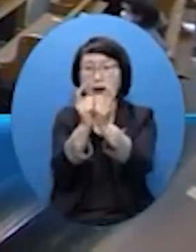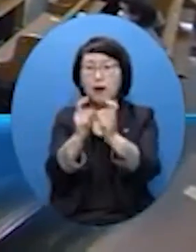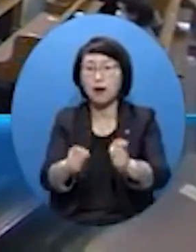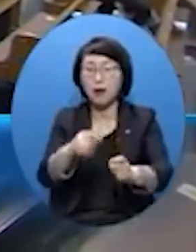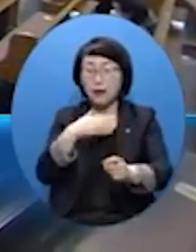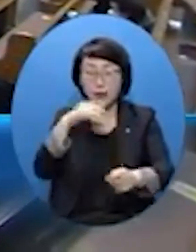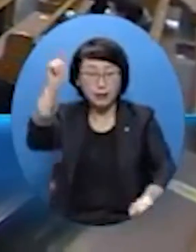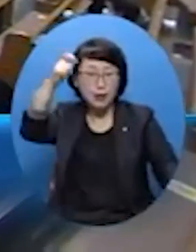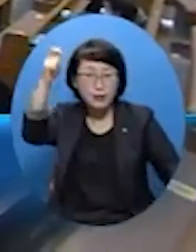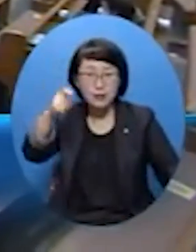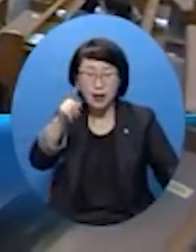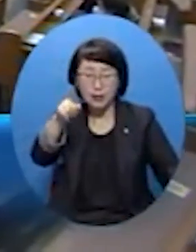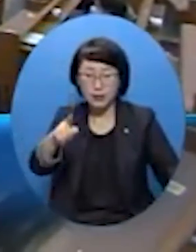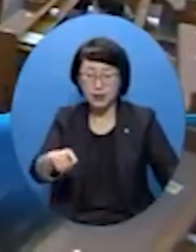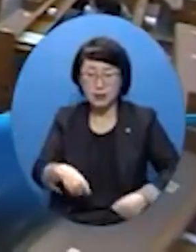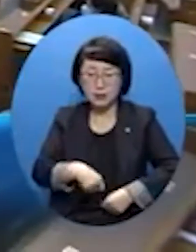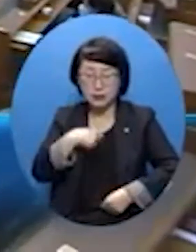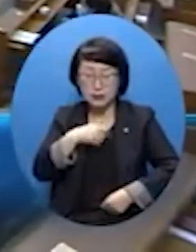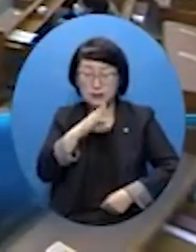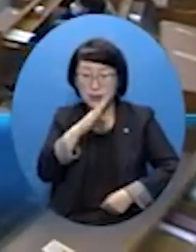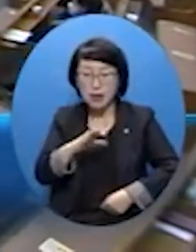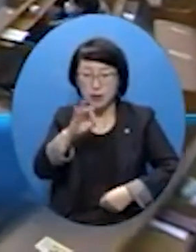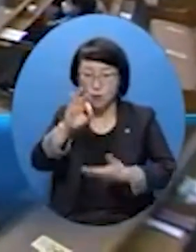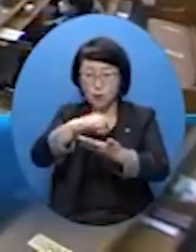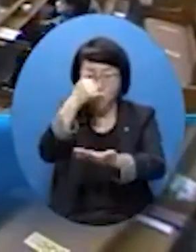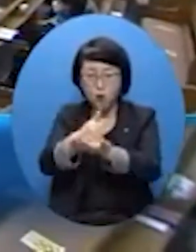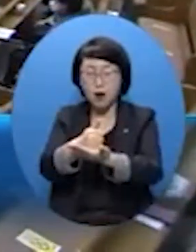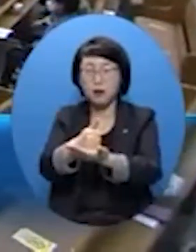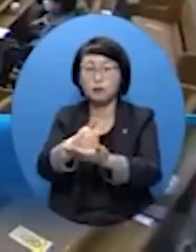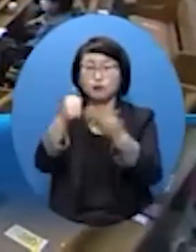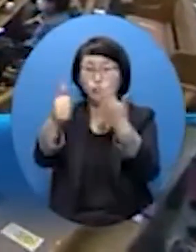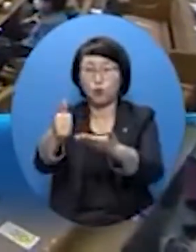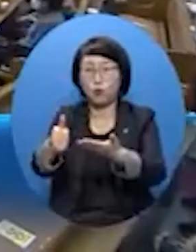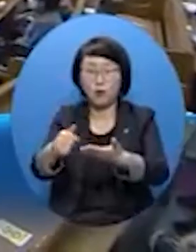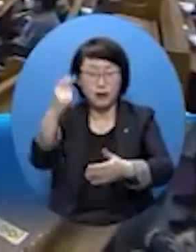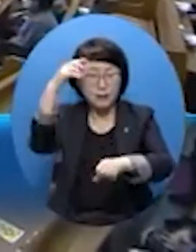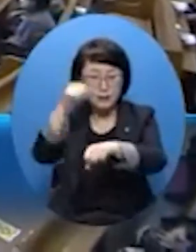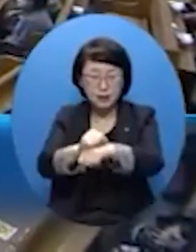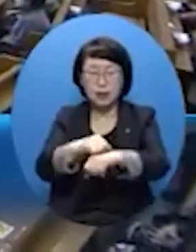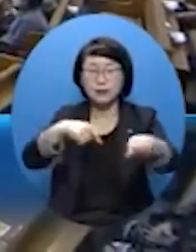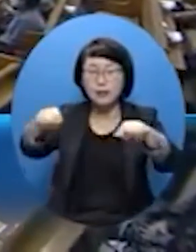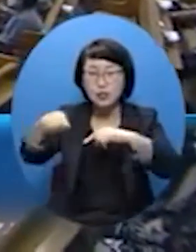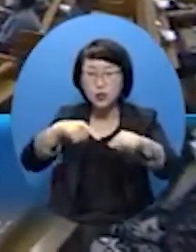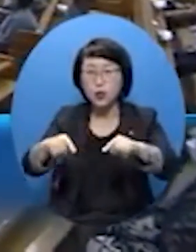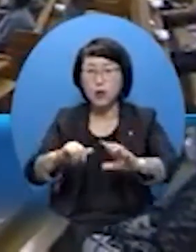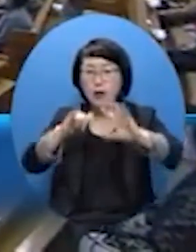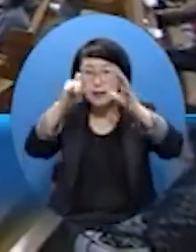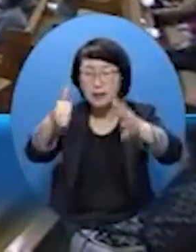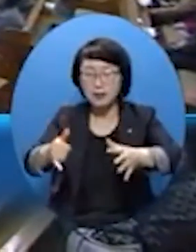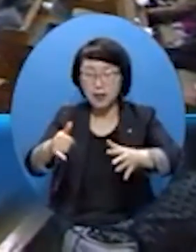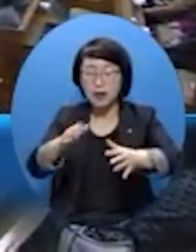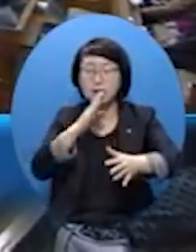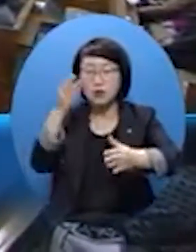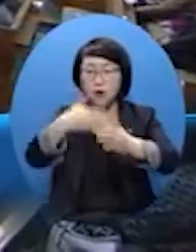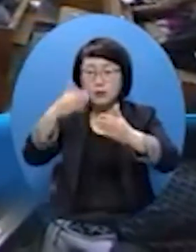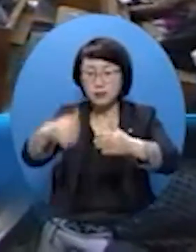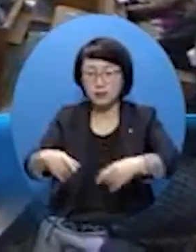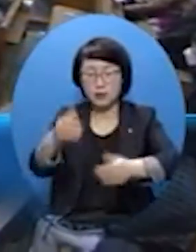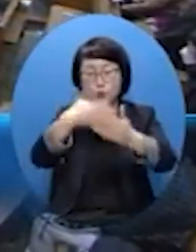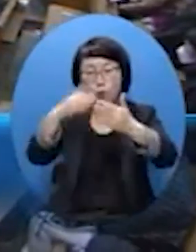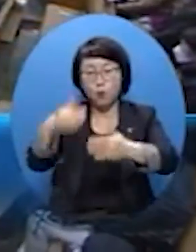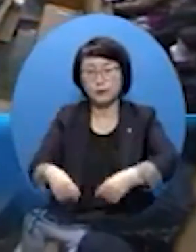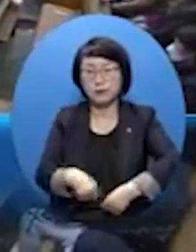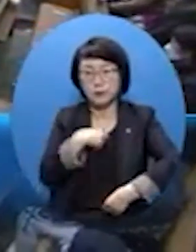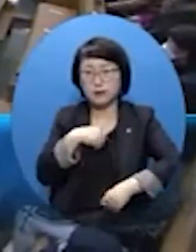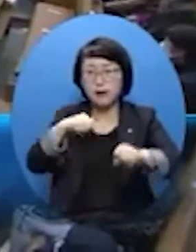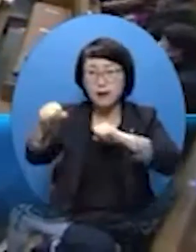내가 다윗에게 한 의로운 가지를 일으킬 것이라 그가 왕이 되어 지혜롭게 다스리며 세상에서 정의와 공의를 행할 것이며